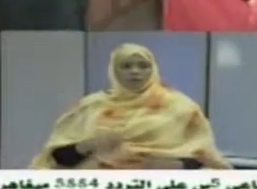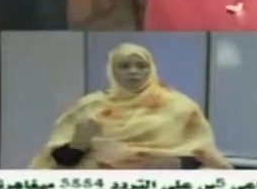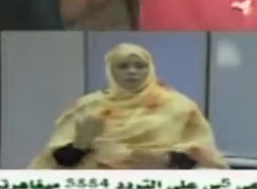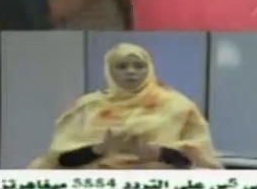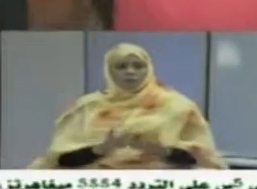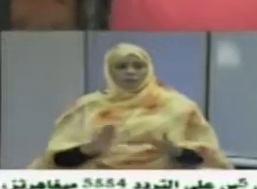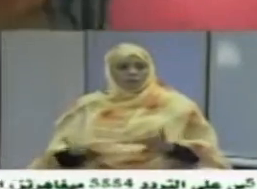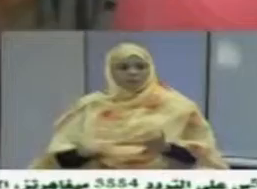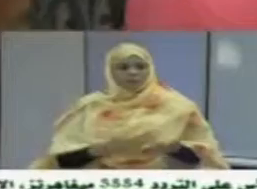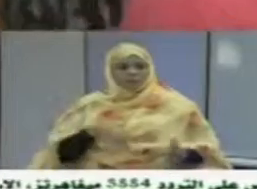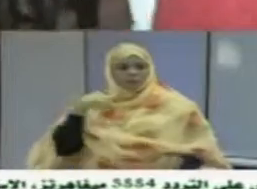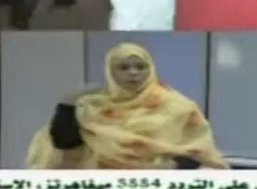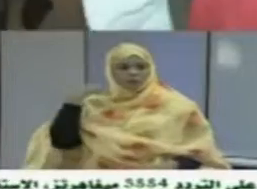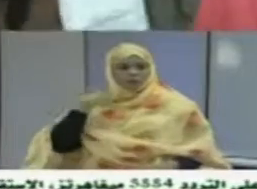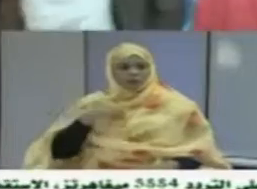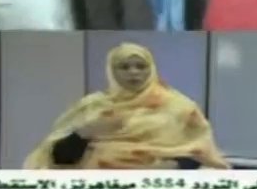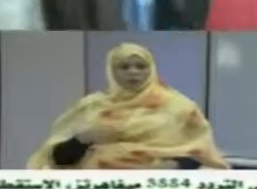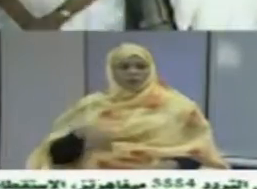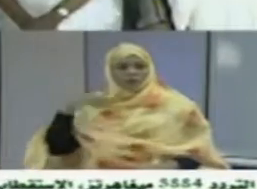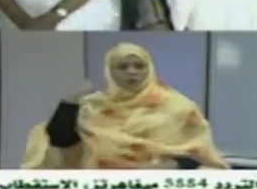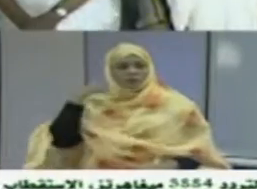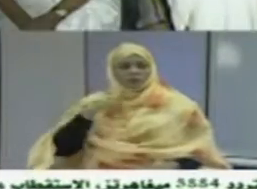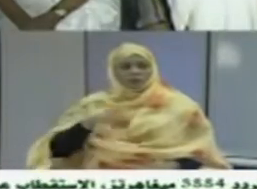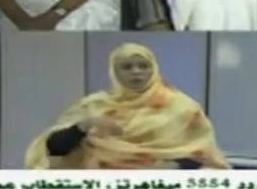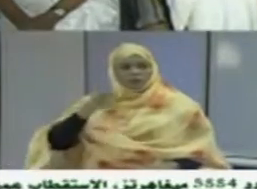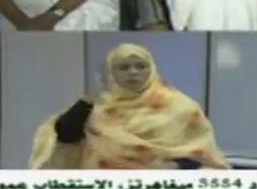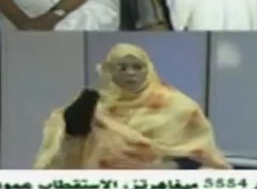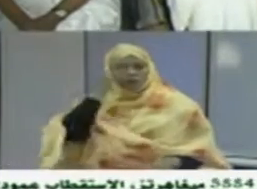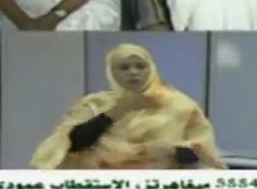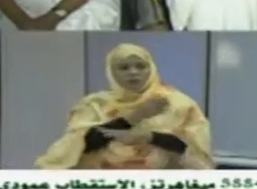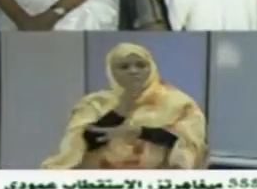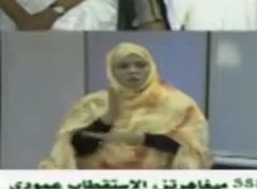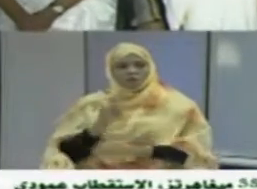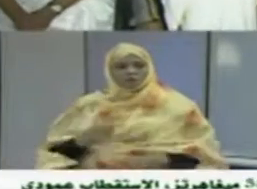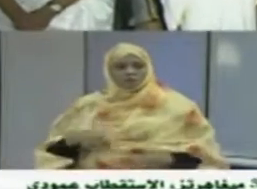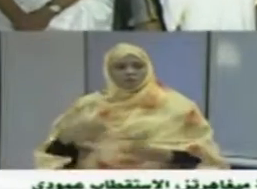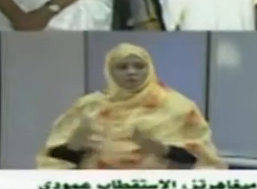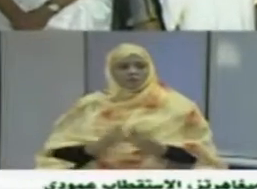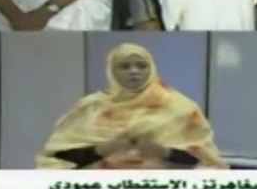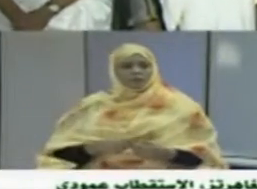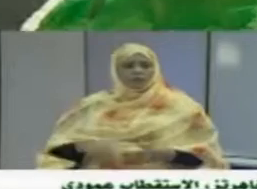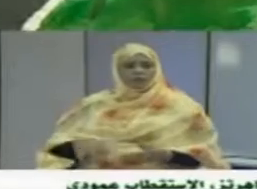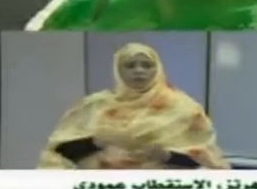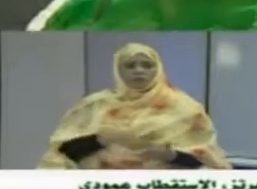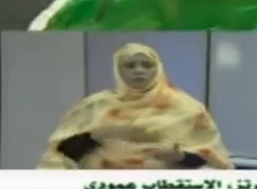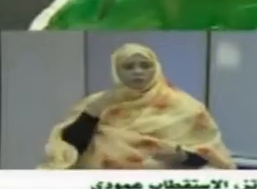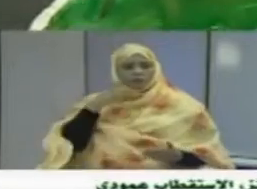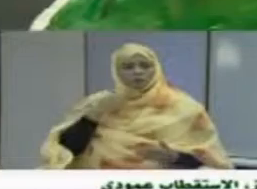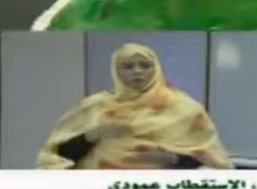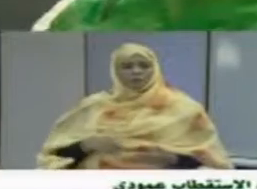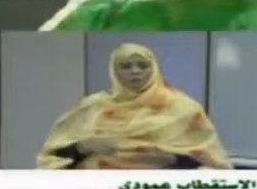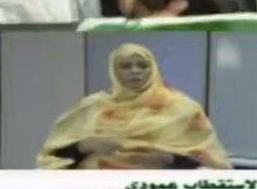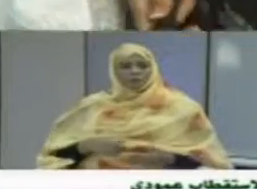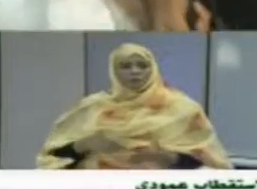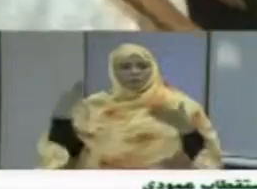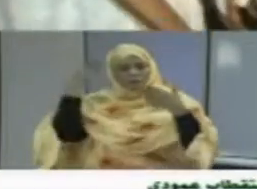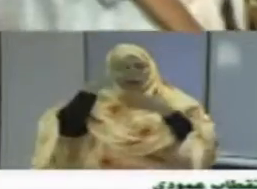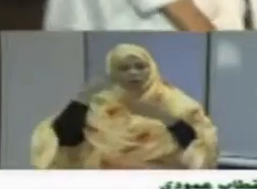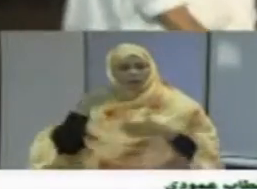فال الوزيرة المنتدبة لدى وزير الشؤون الخارجية والتعاون المكلفة بالشؤون المغاربية